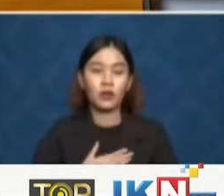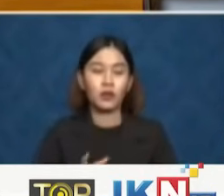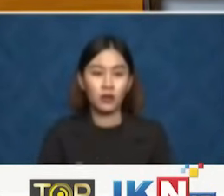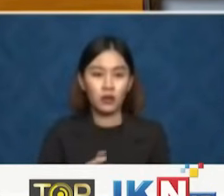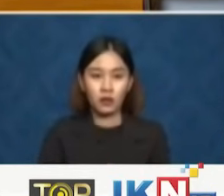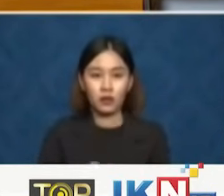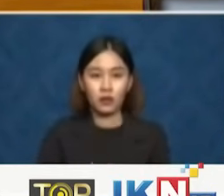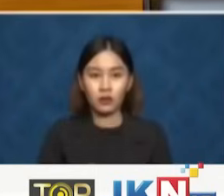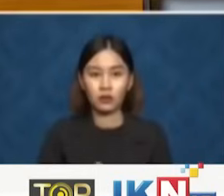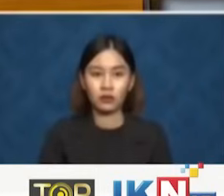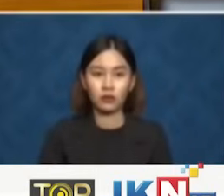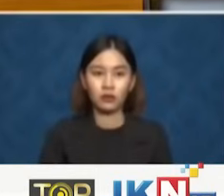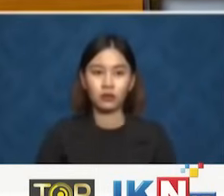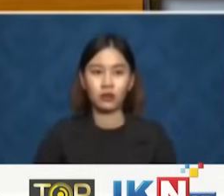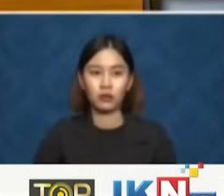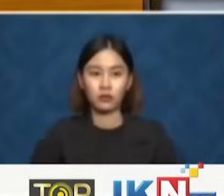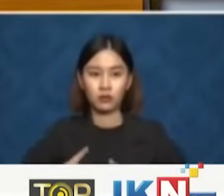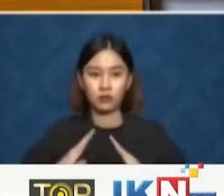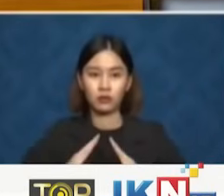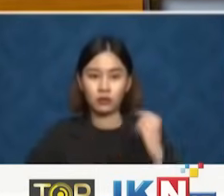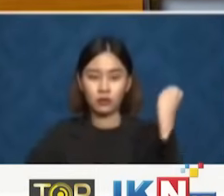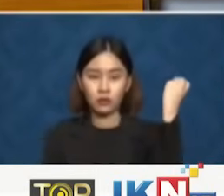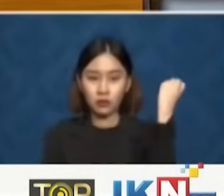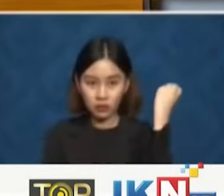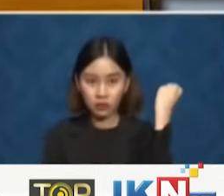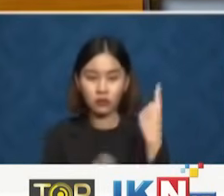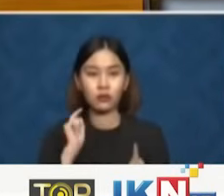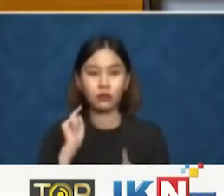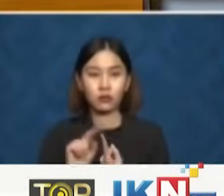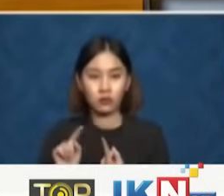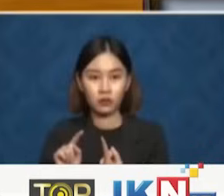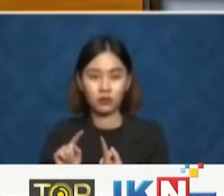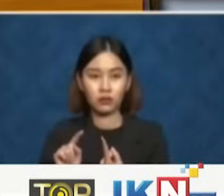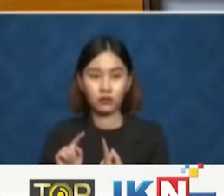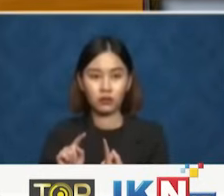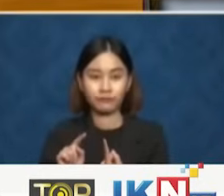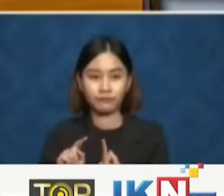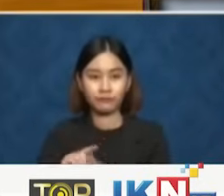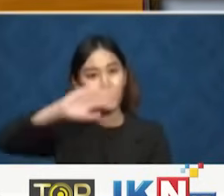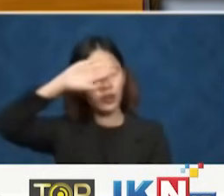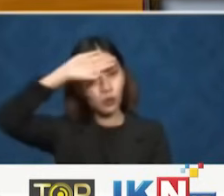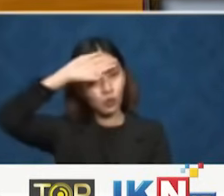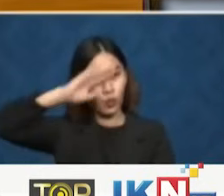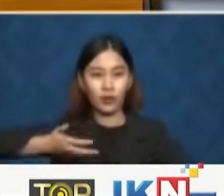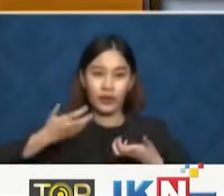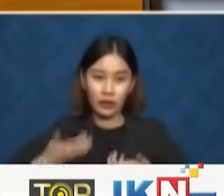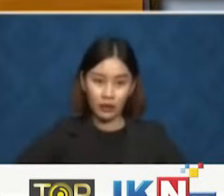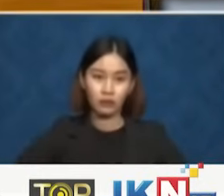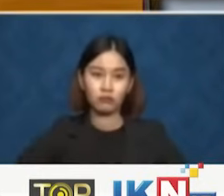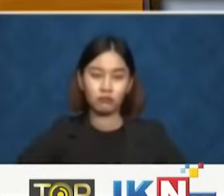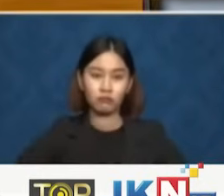อมเปิดเผยอาการป่วยจากผู้ป่วยส่งมาที่ตัวเองและแพทย์เนี่ยก็มีความเห็นก็ความเห็นก็เป็นกลางด้วย